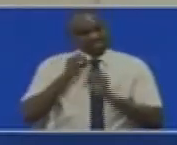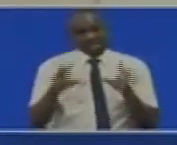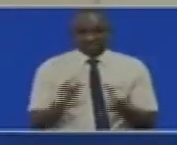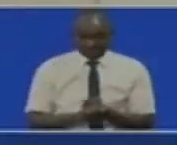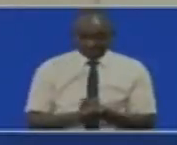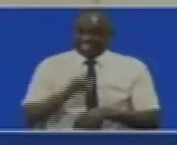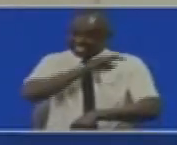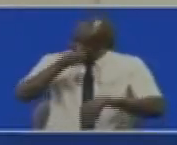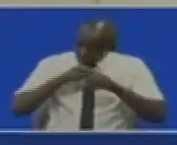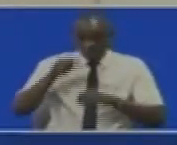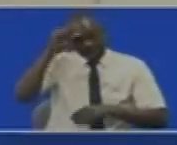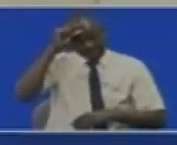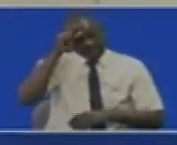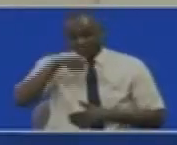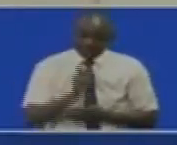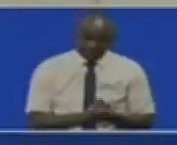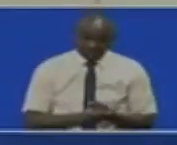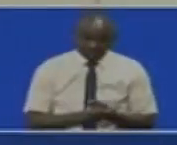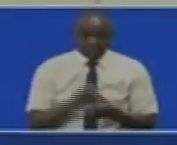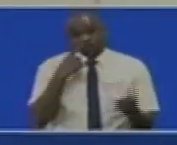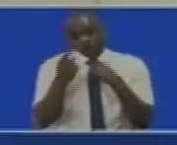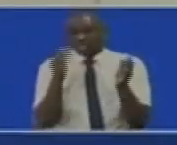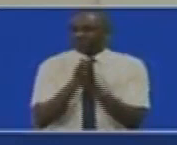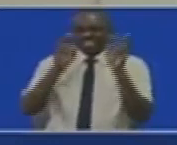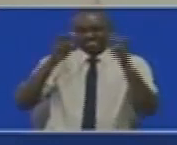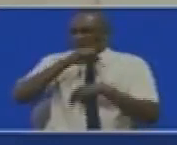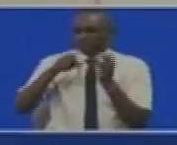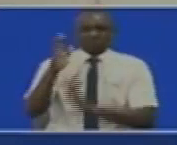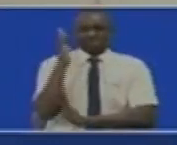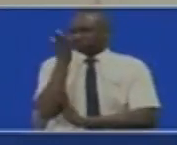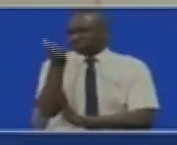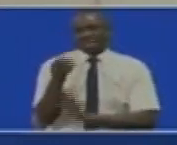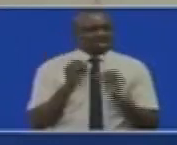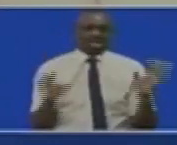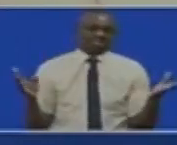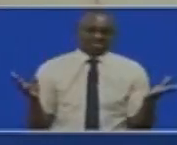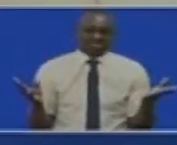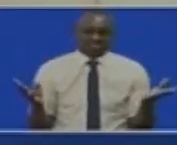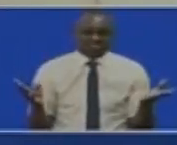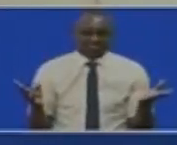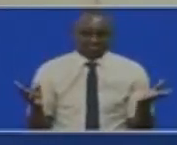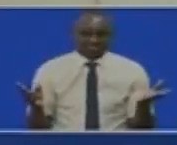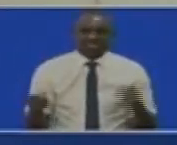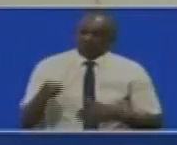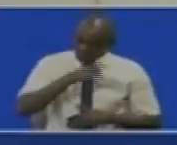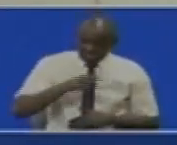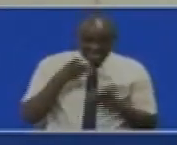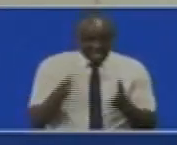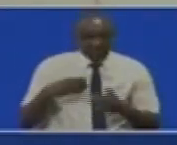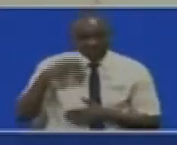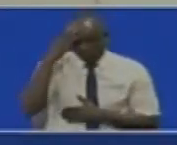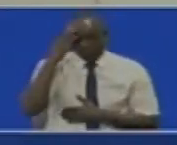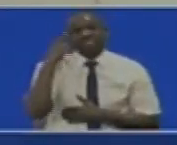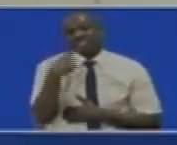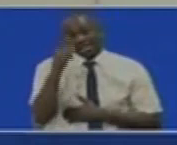national government will also not engage with issues of the security of one individual. We have 40 million Kenyans to